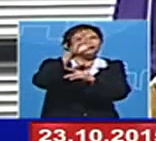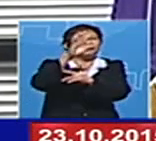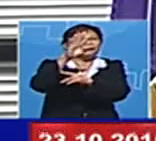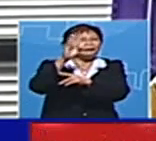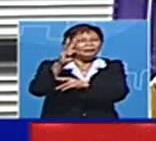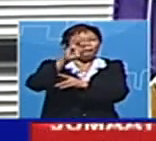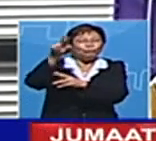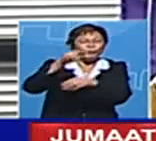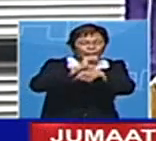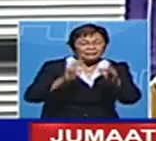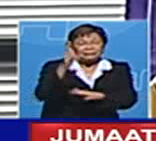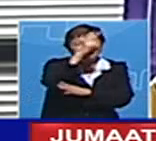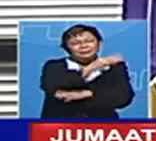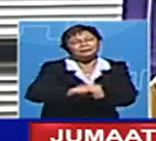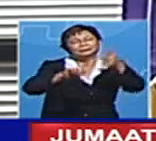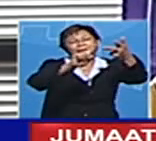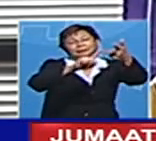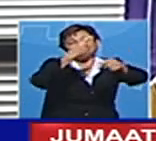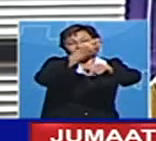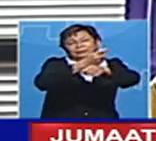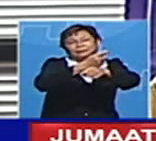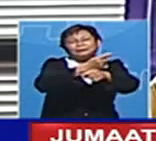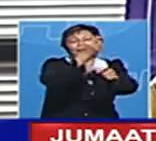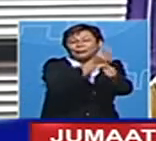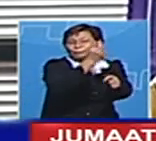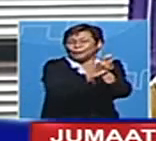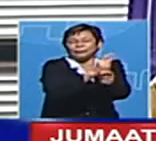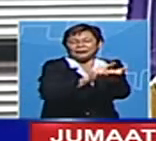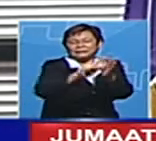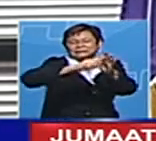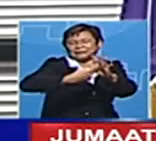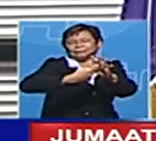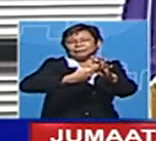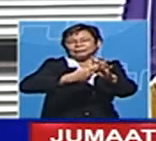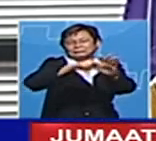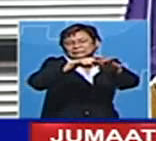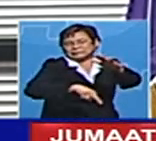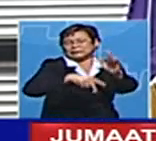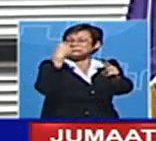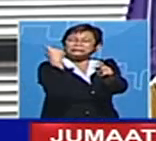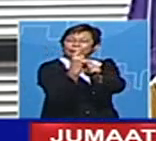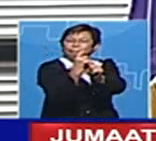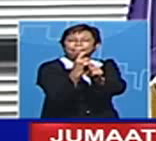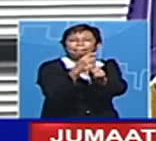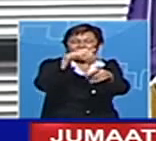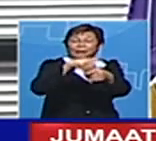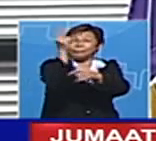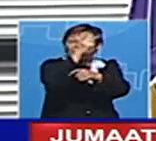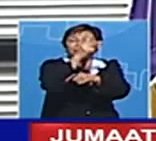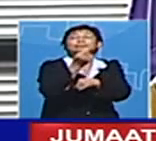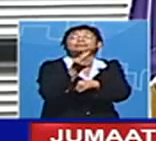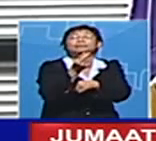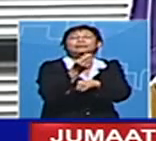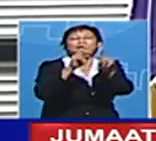awam ketiga menetapkan gaji permulaan terendah dalam perkhidmatan awam